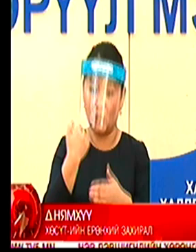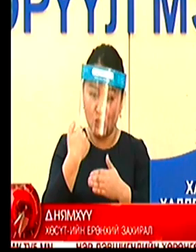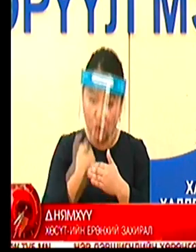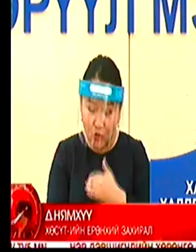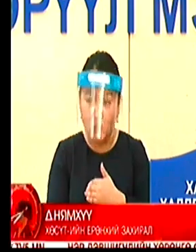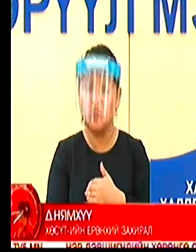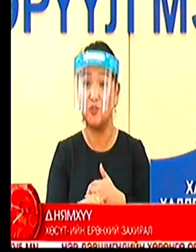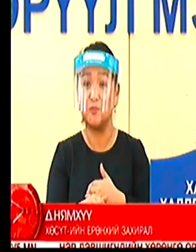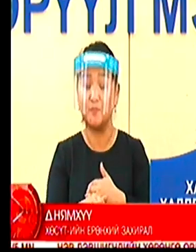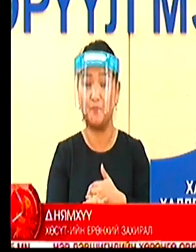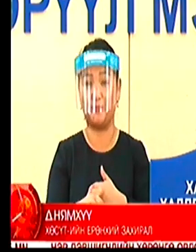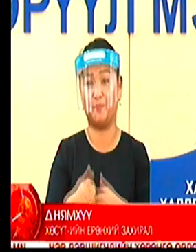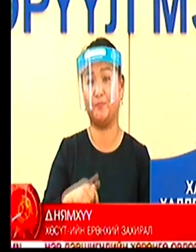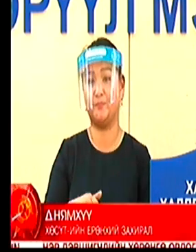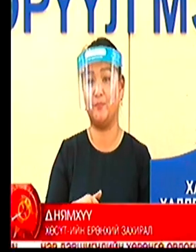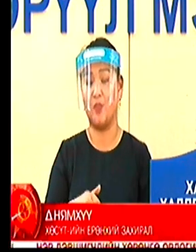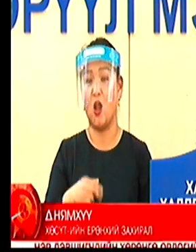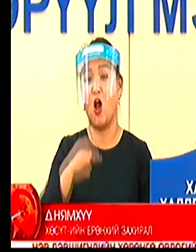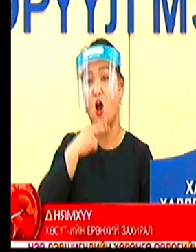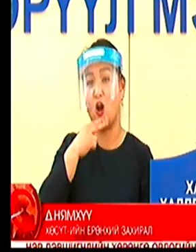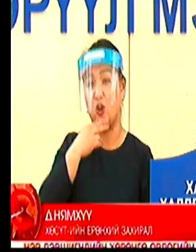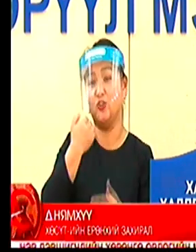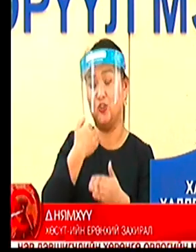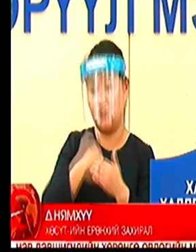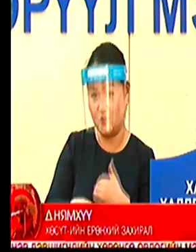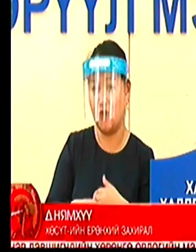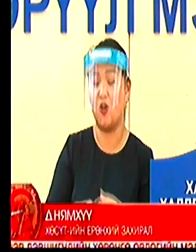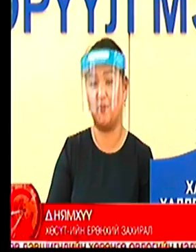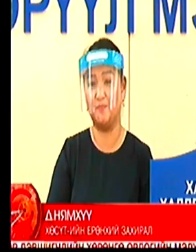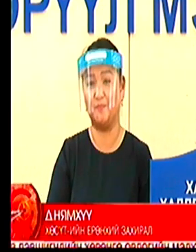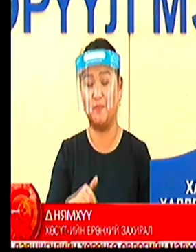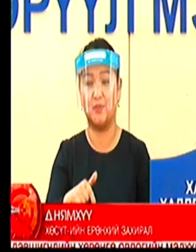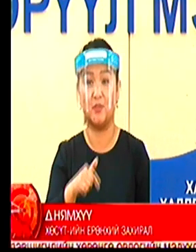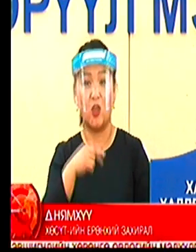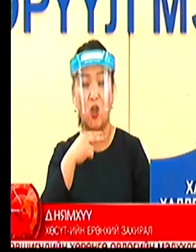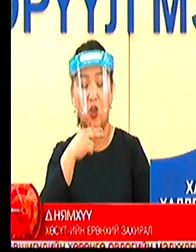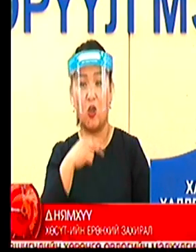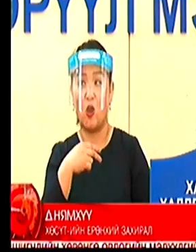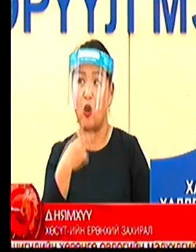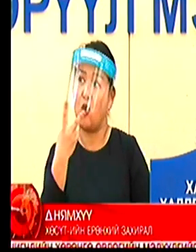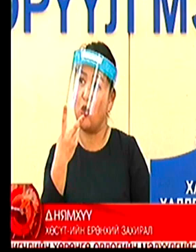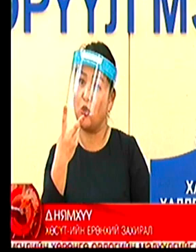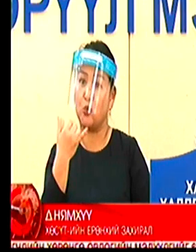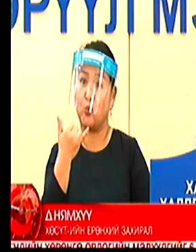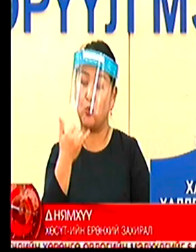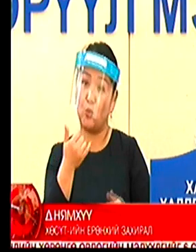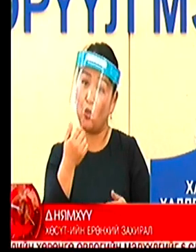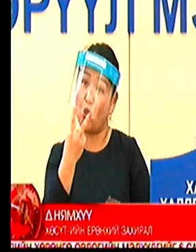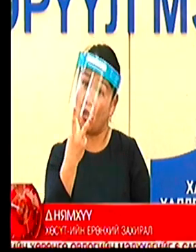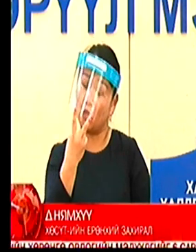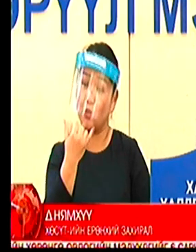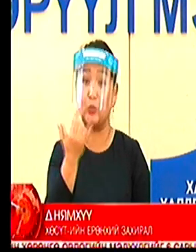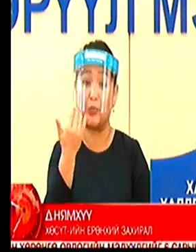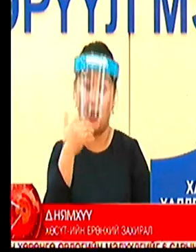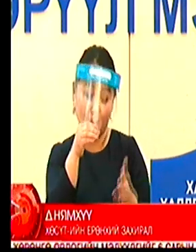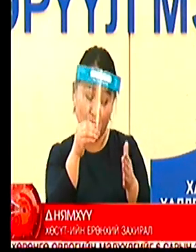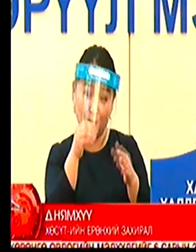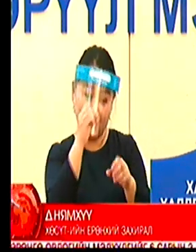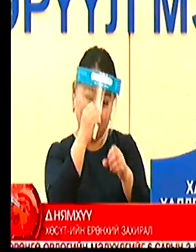их амарчлаа охинтой боллоо. Энэ бол 12 удаа одоо хяналтын